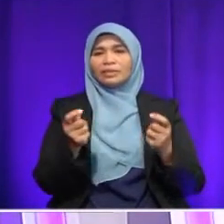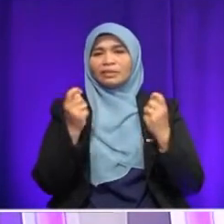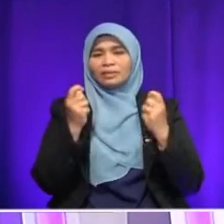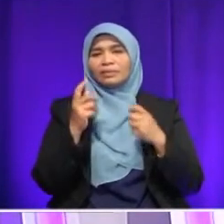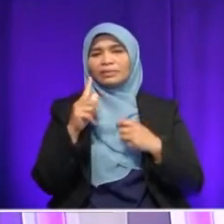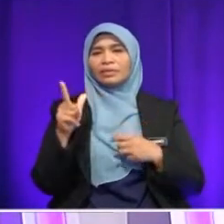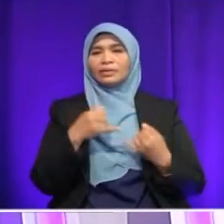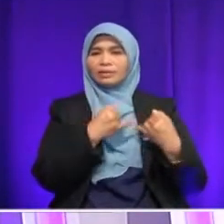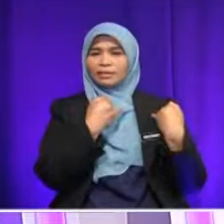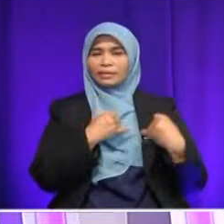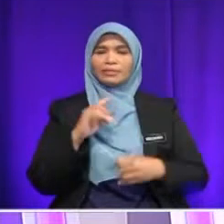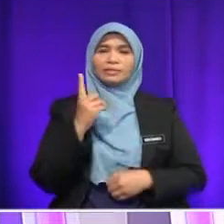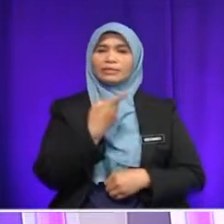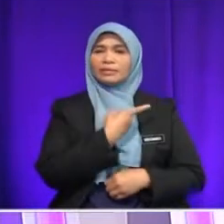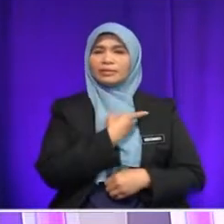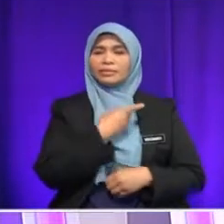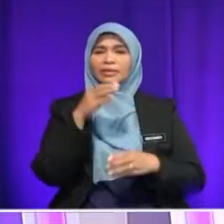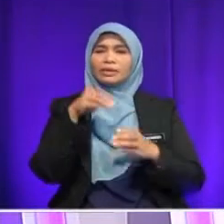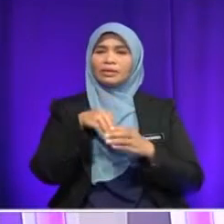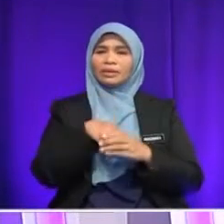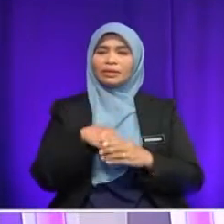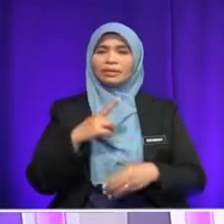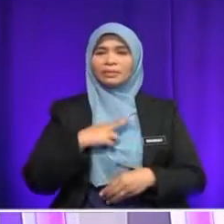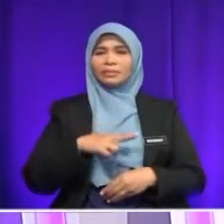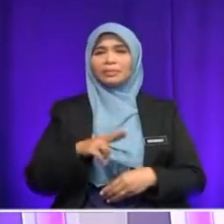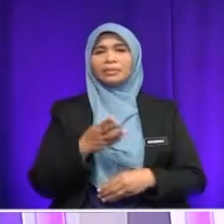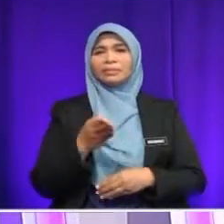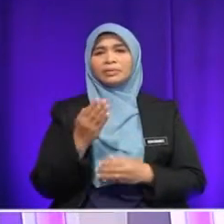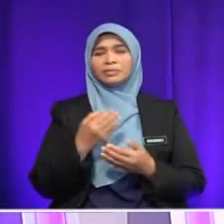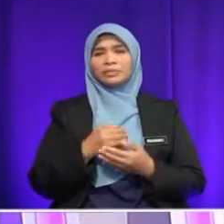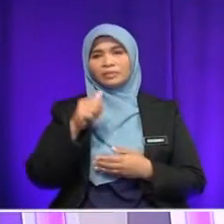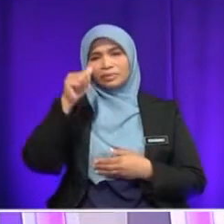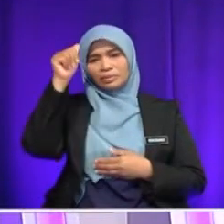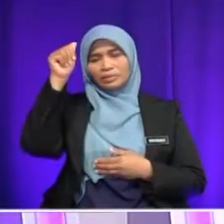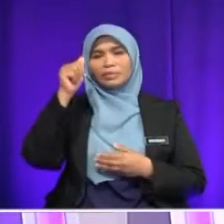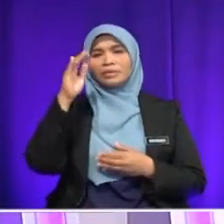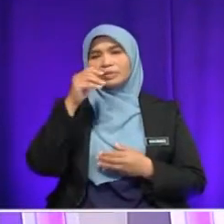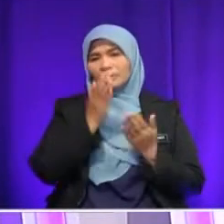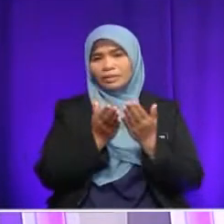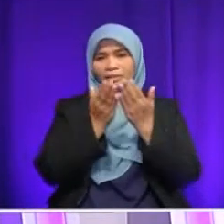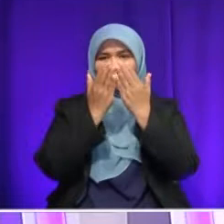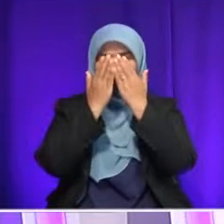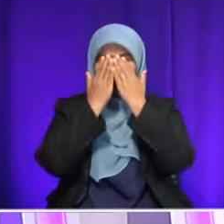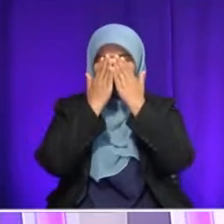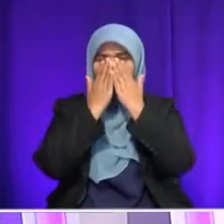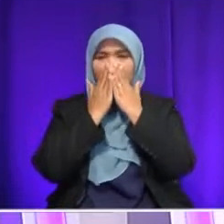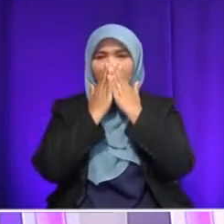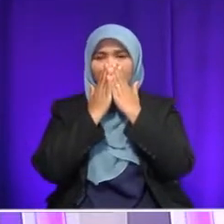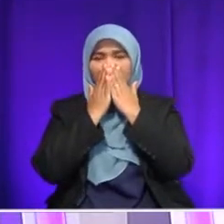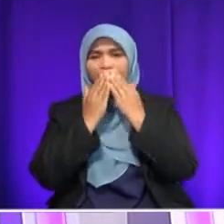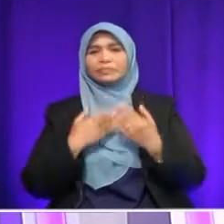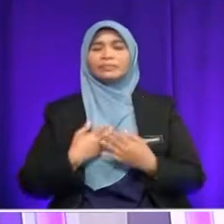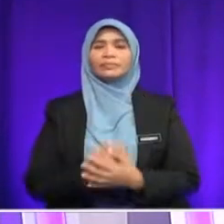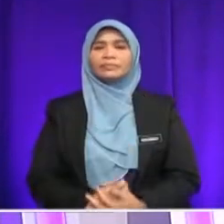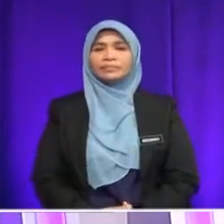teguhkanlah hati kami di dalam agamamu. Amin ya Rabbal Alamin.